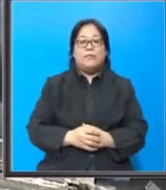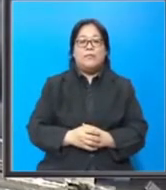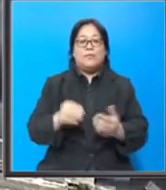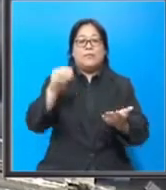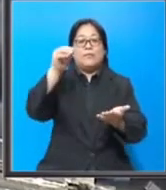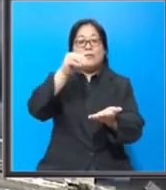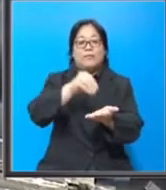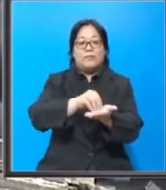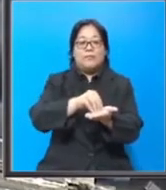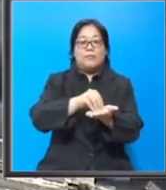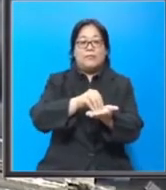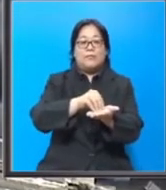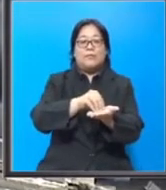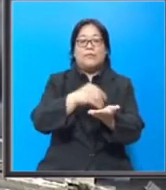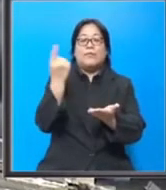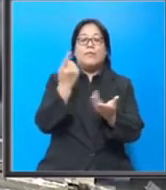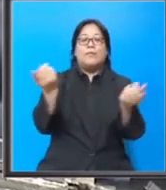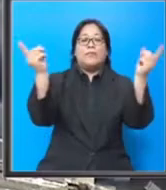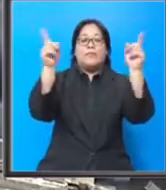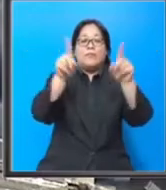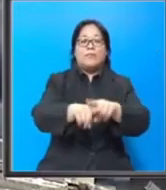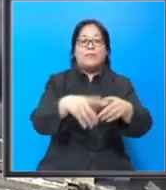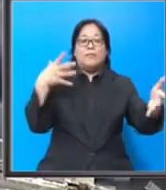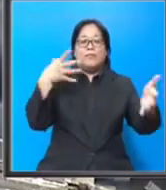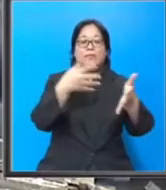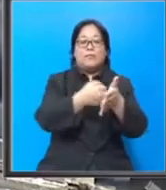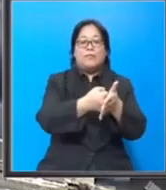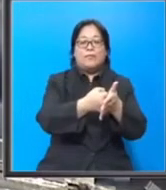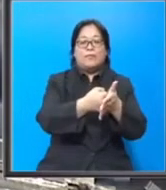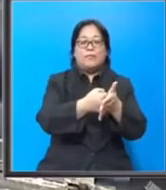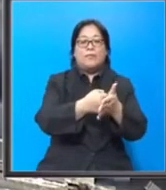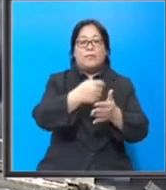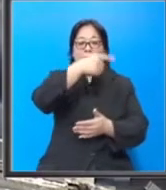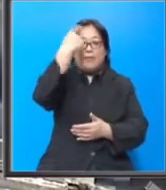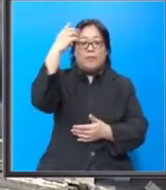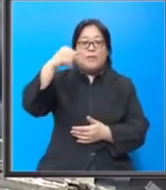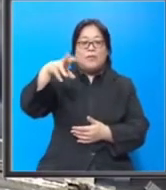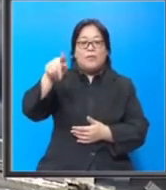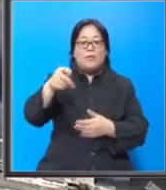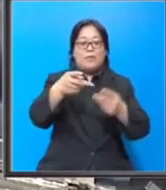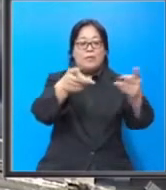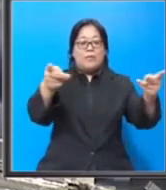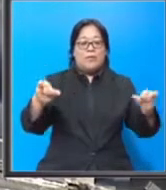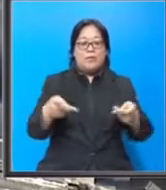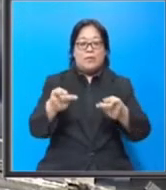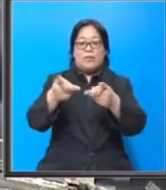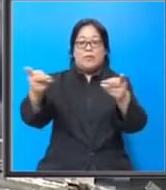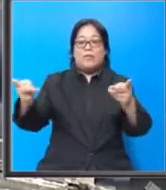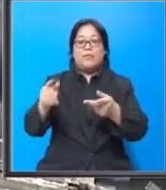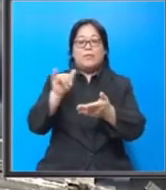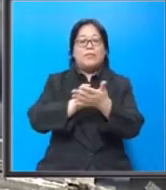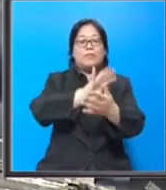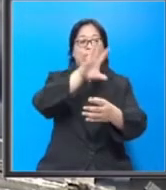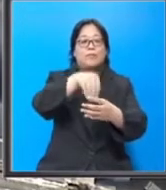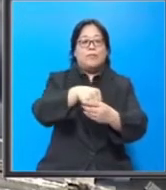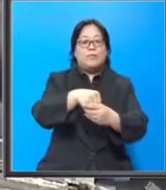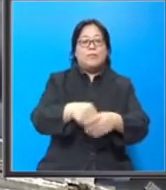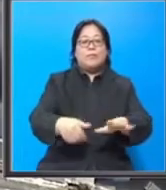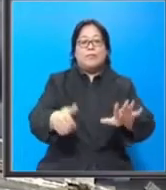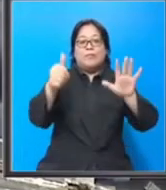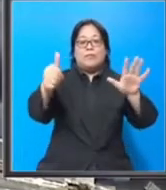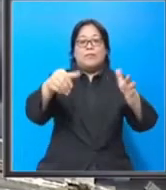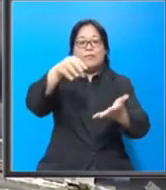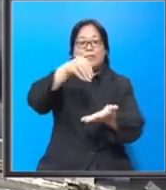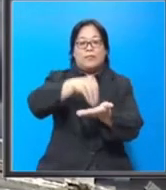lokasi yang kerap melakukan Malangan blogspot di kawasan tersebut yang melibatkan enam Luke